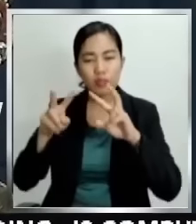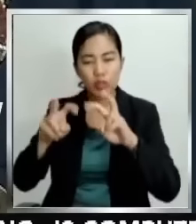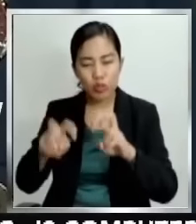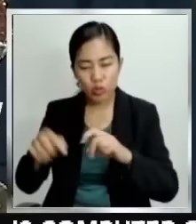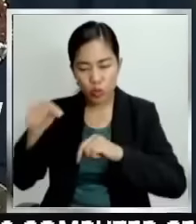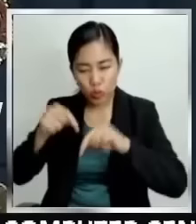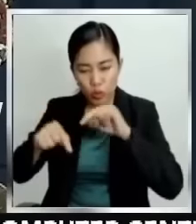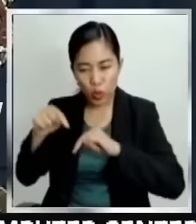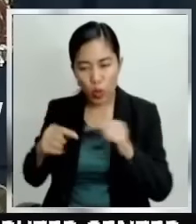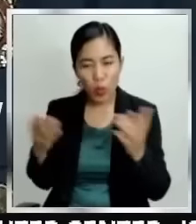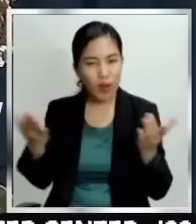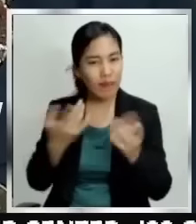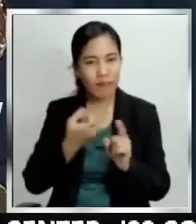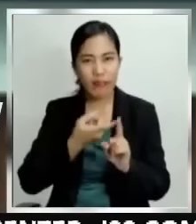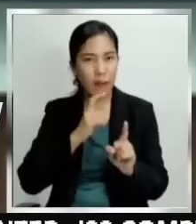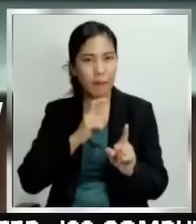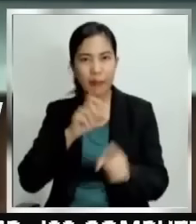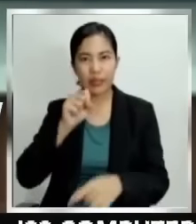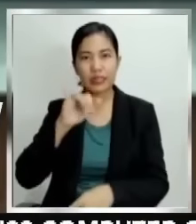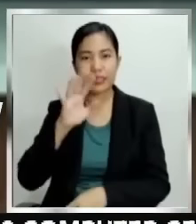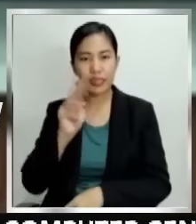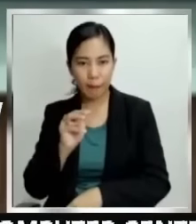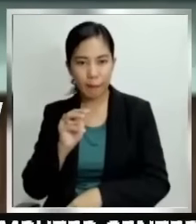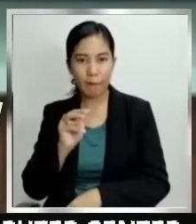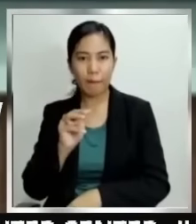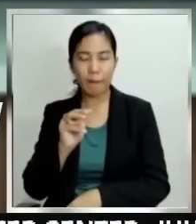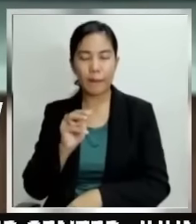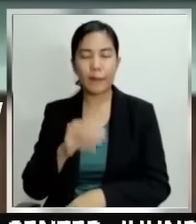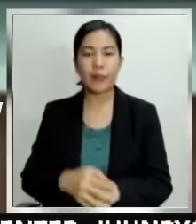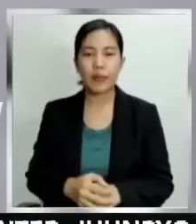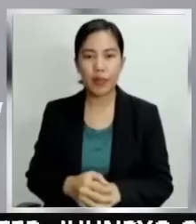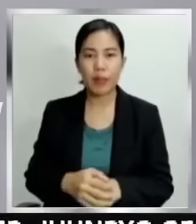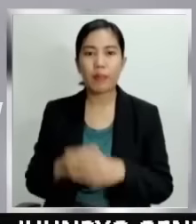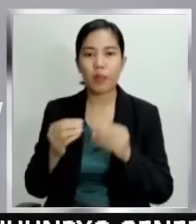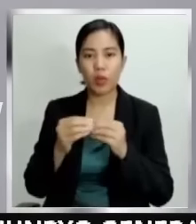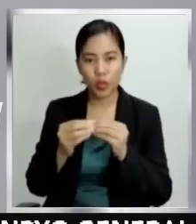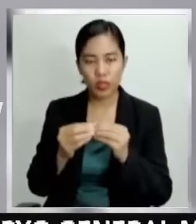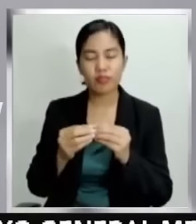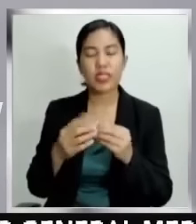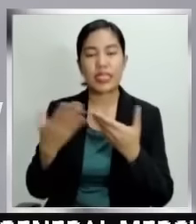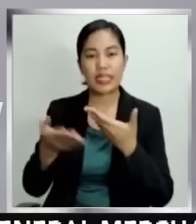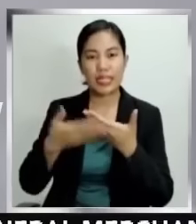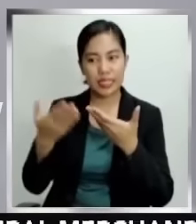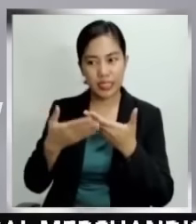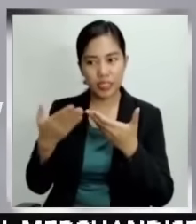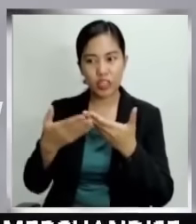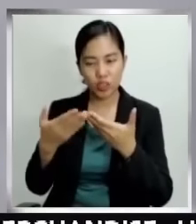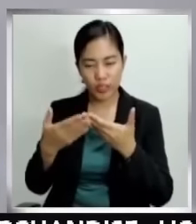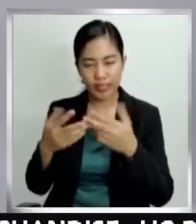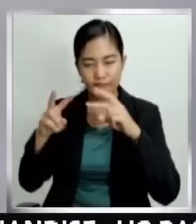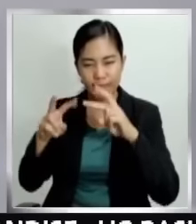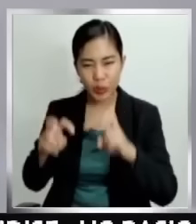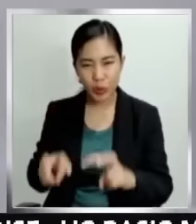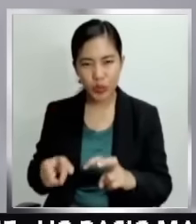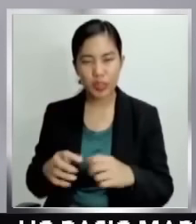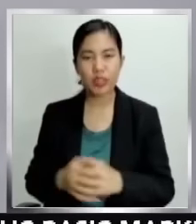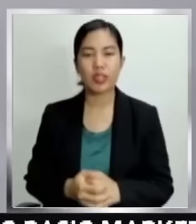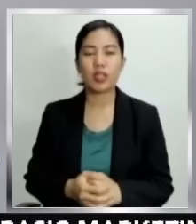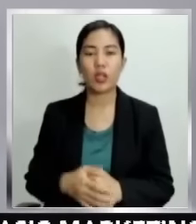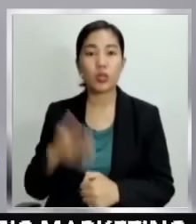na lumalaganap. Hanggang sa matunto natin, mas madali natin silang mabukuha. Hindi masabi ng PAOCSI ang eksaktong bilang ng mga